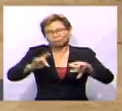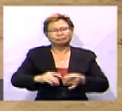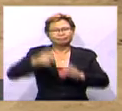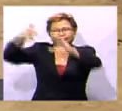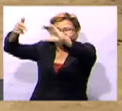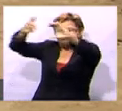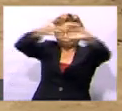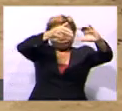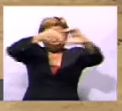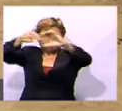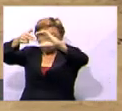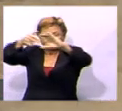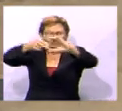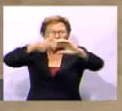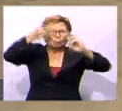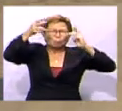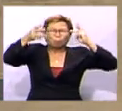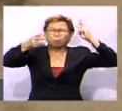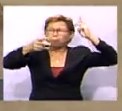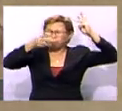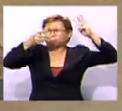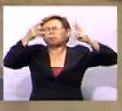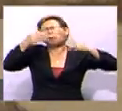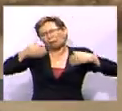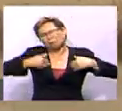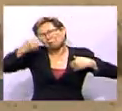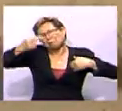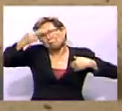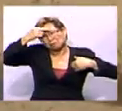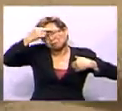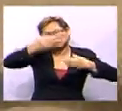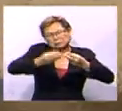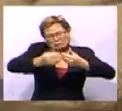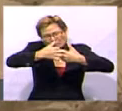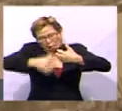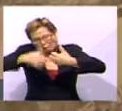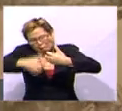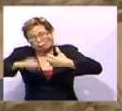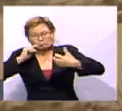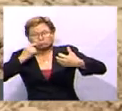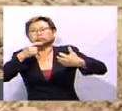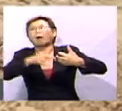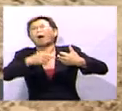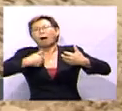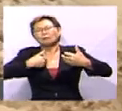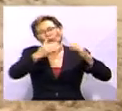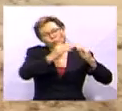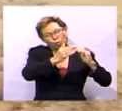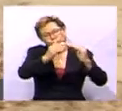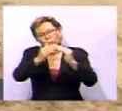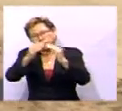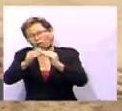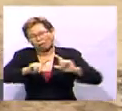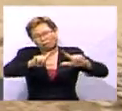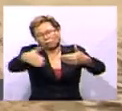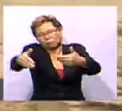Tinjauan yang kami lakukan mendapati kebimbangan itu ada asasnya kerana tahap hakisan agak serius sehingga ada beberapa buah rumah yang terletak